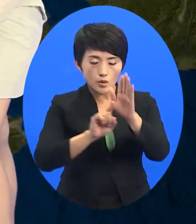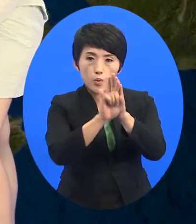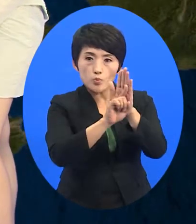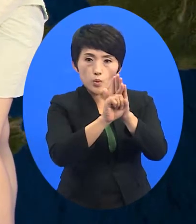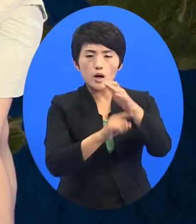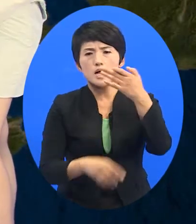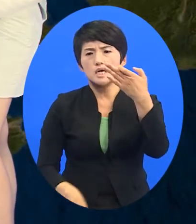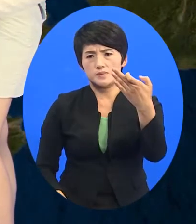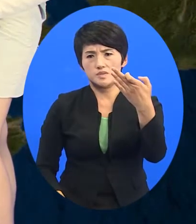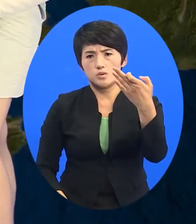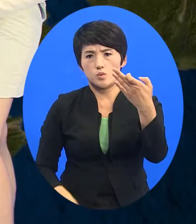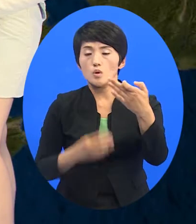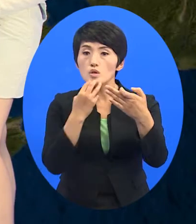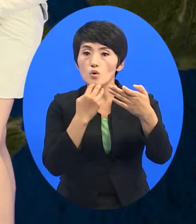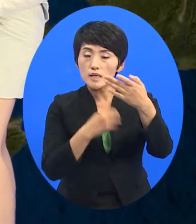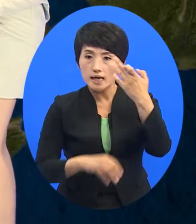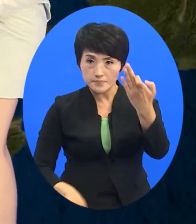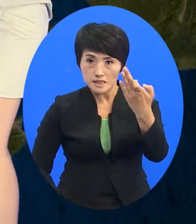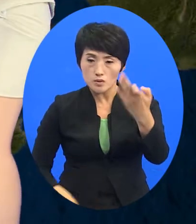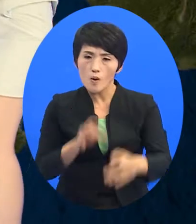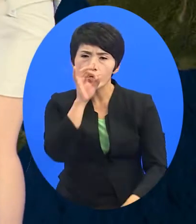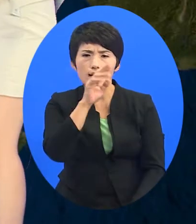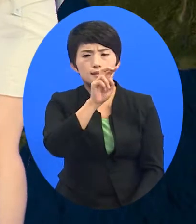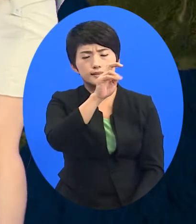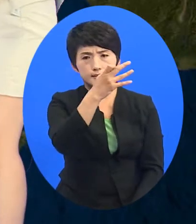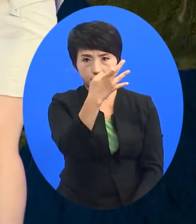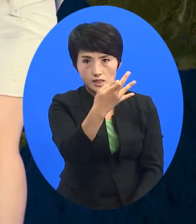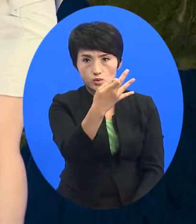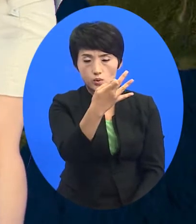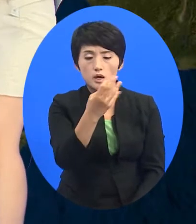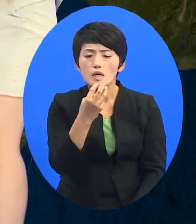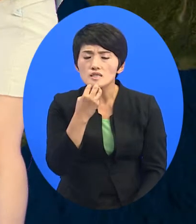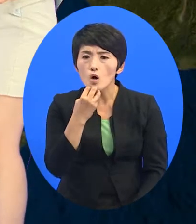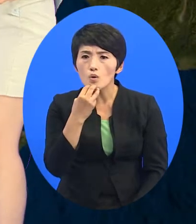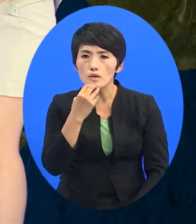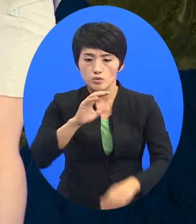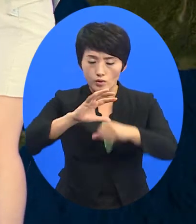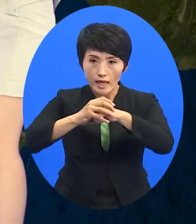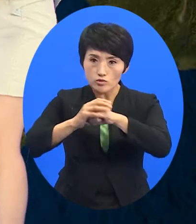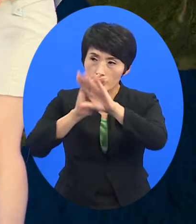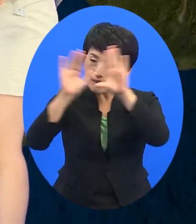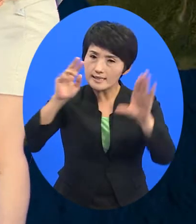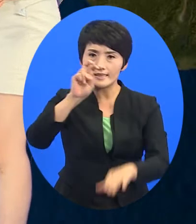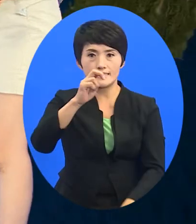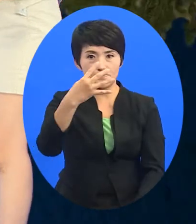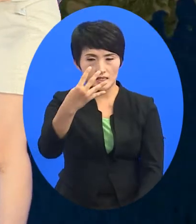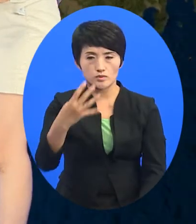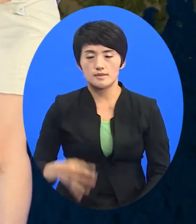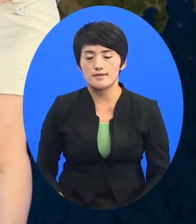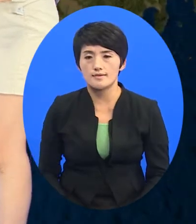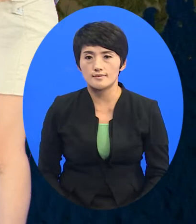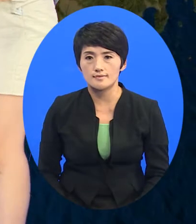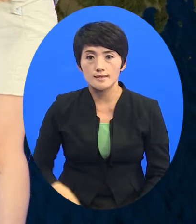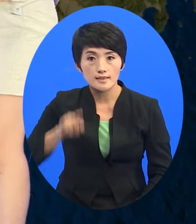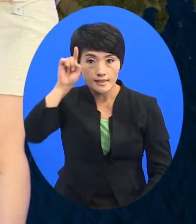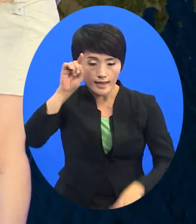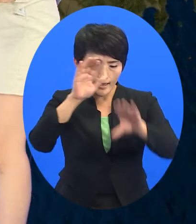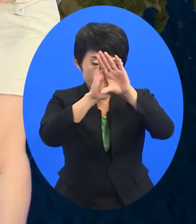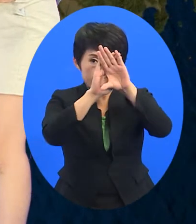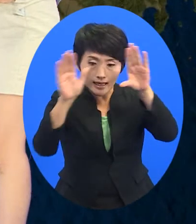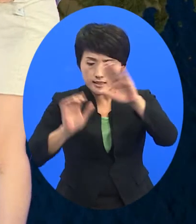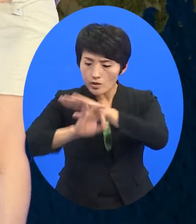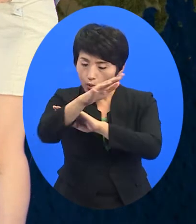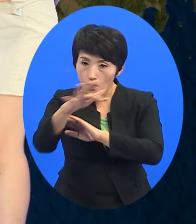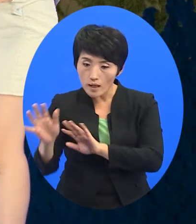서울 14도, 강릉 12도 예상되고요. 한낮 기온 서울과 대구 24도가 되겠습니다. 내일 낮까지